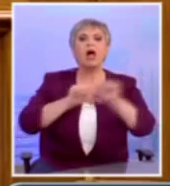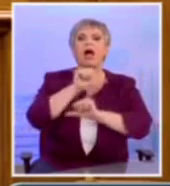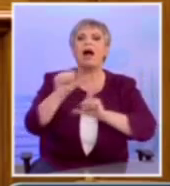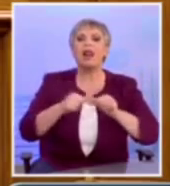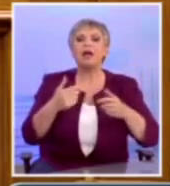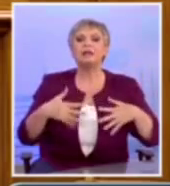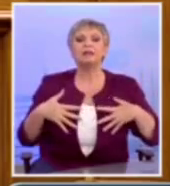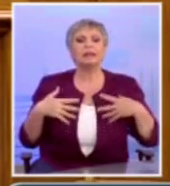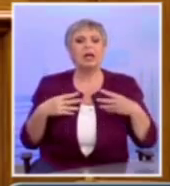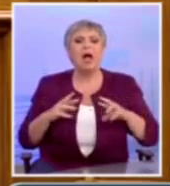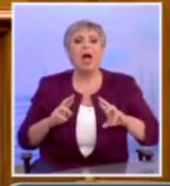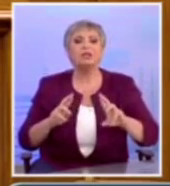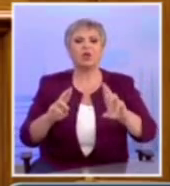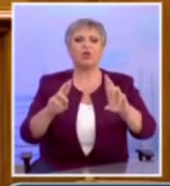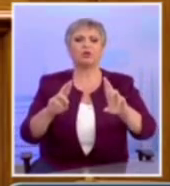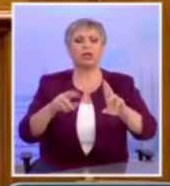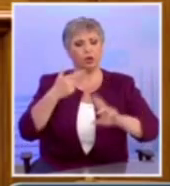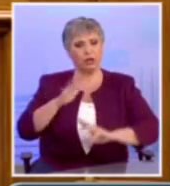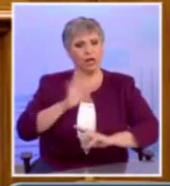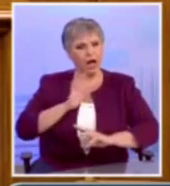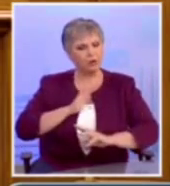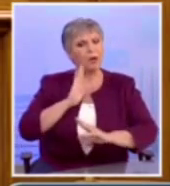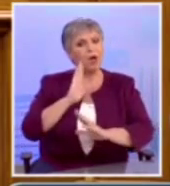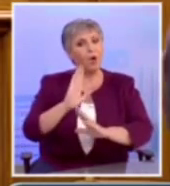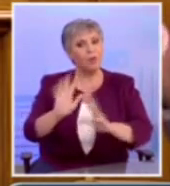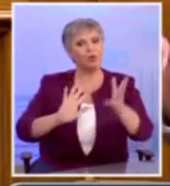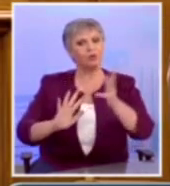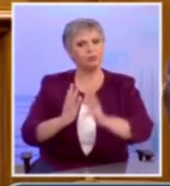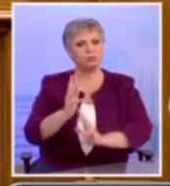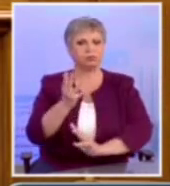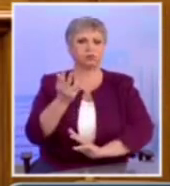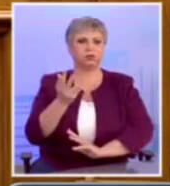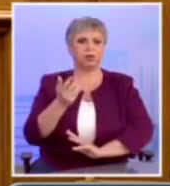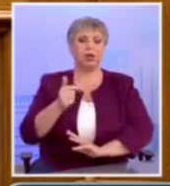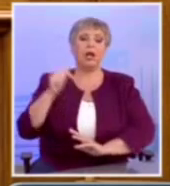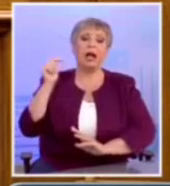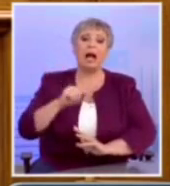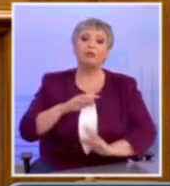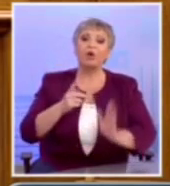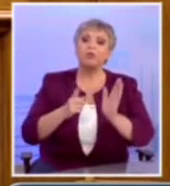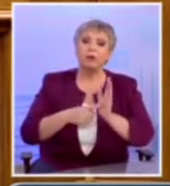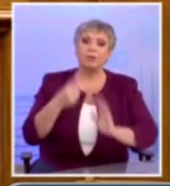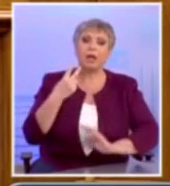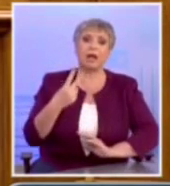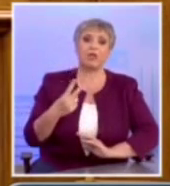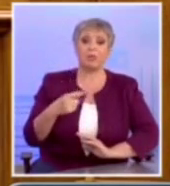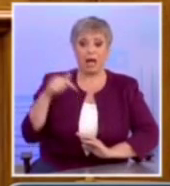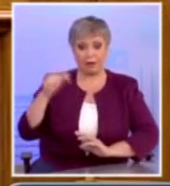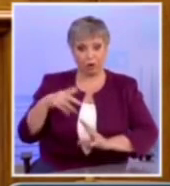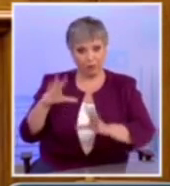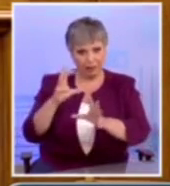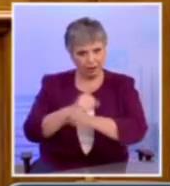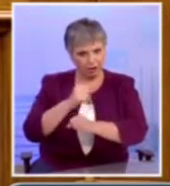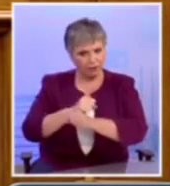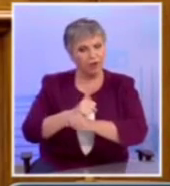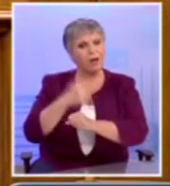animal spirits, τότε υπάρχει μια μεγάλη πιθανότητα να υπερισχύσει αυτό και όχι τα φυσιακά μέτρα. Θα φανεί